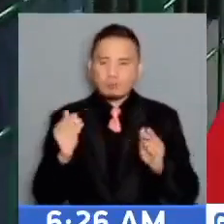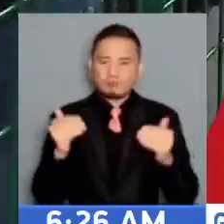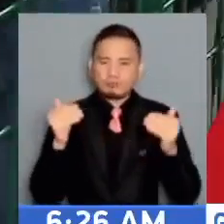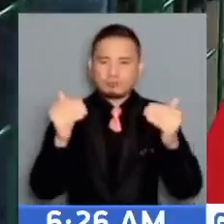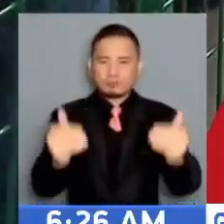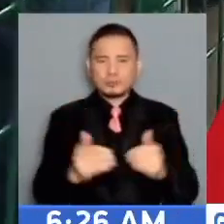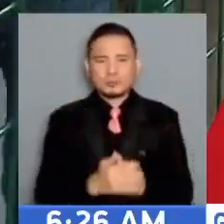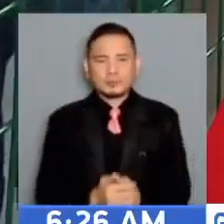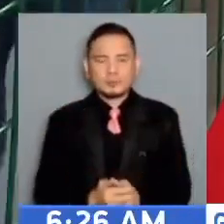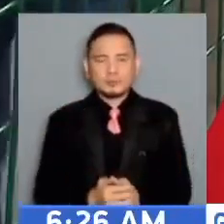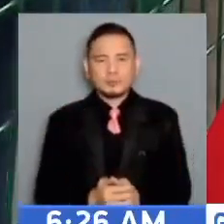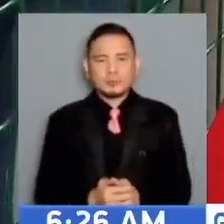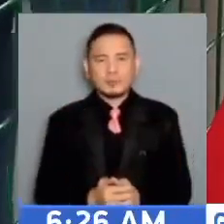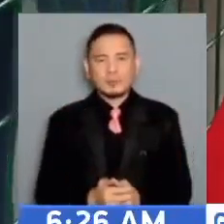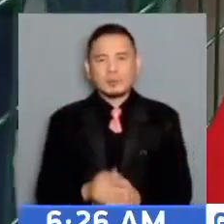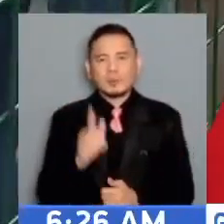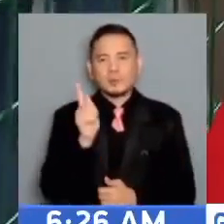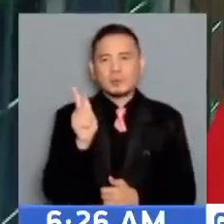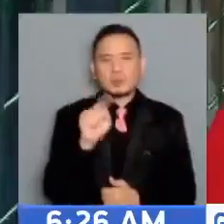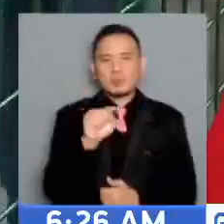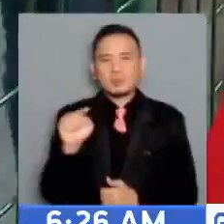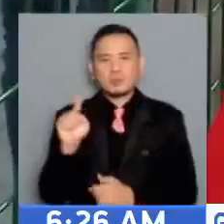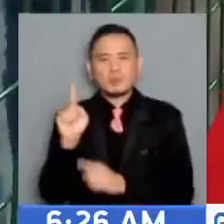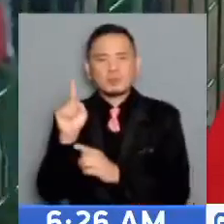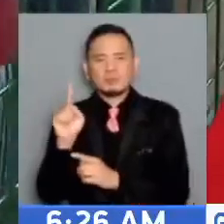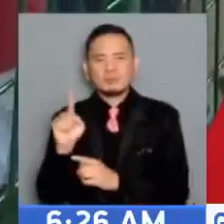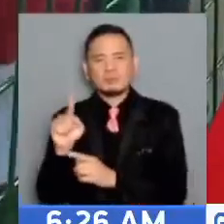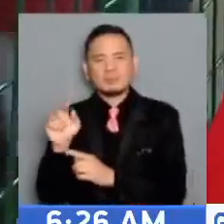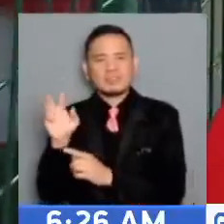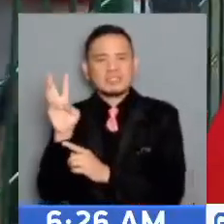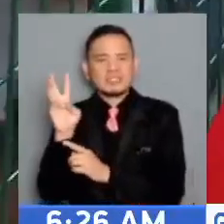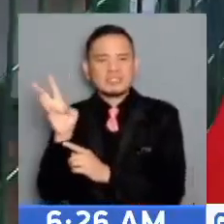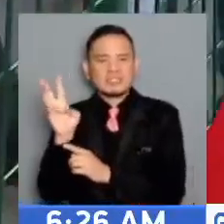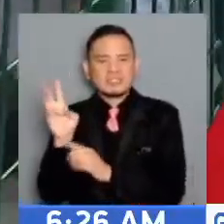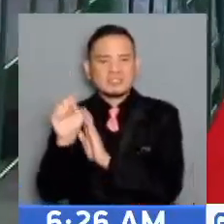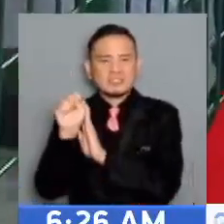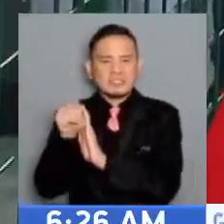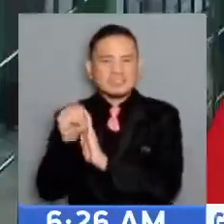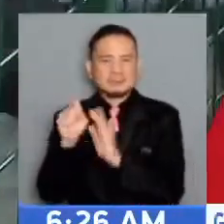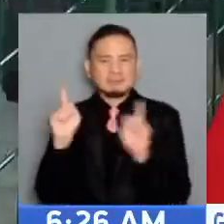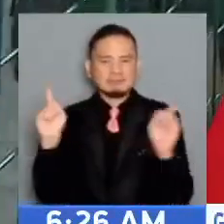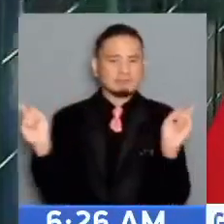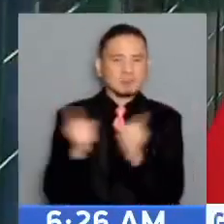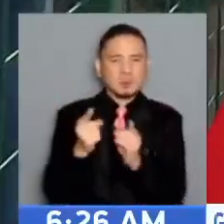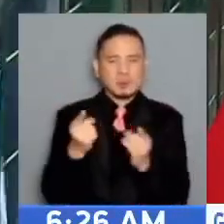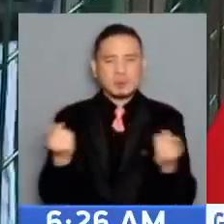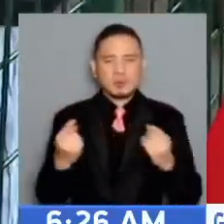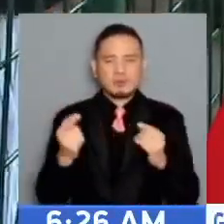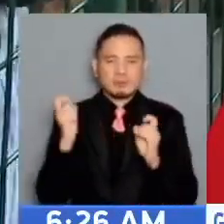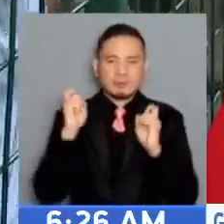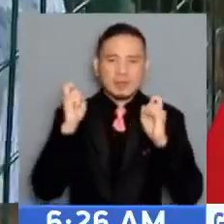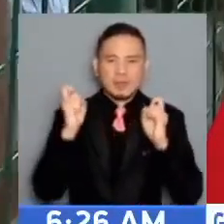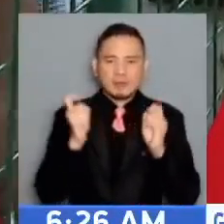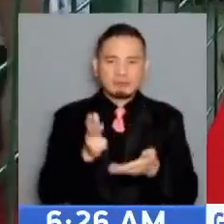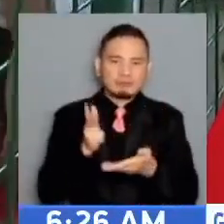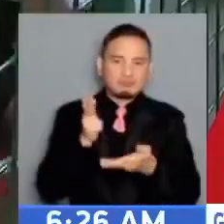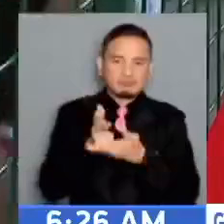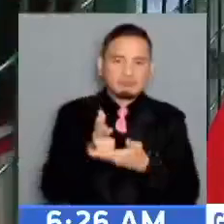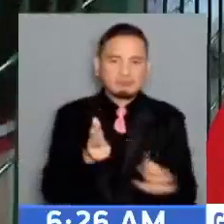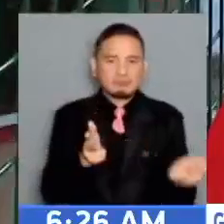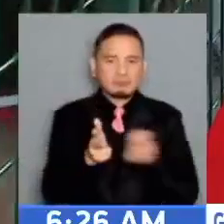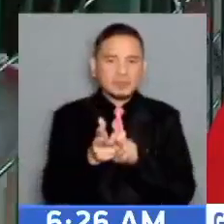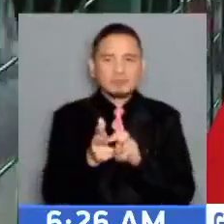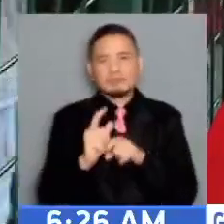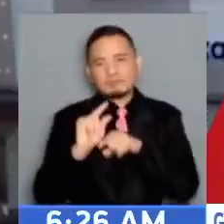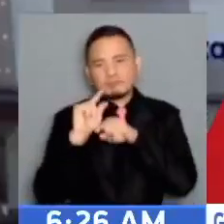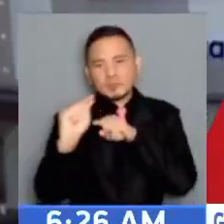seconds to 1 minute yung antayan ng mga bus dito at kay marami o konti yung kanilang sakay ay umaalis din sila agad. Ang pamasahe dito, Igan,